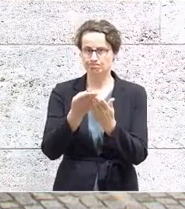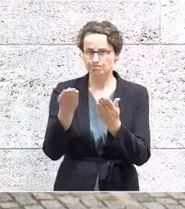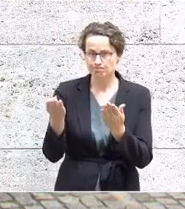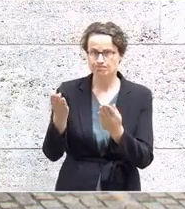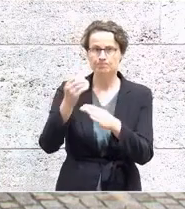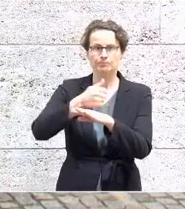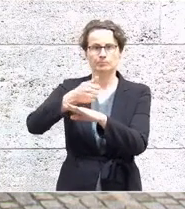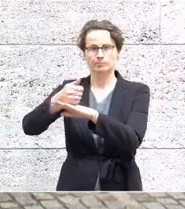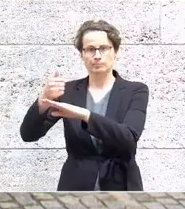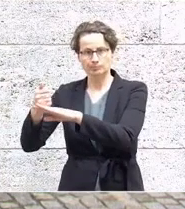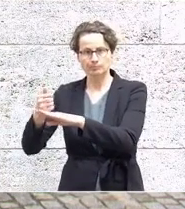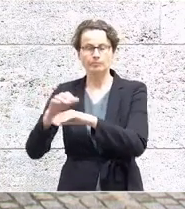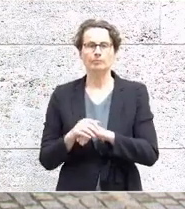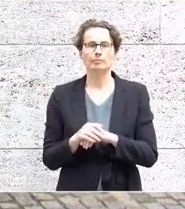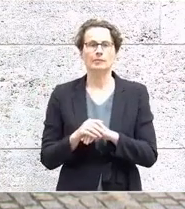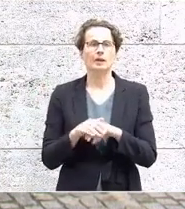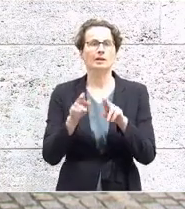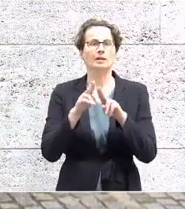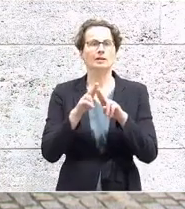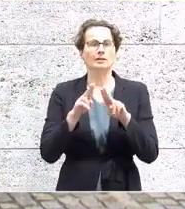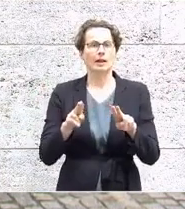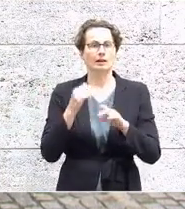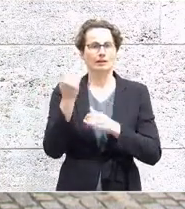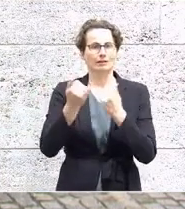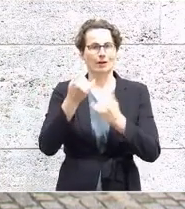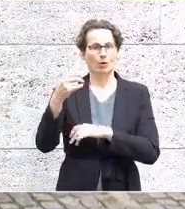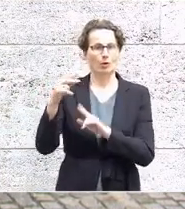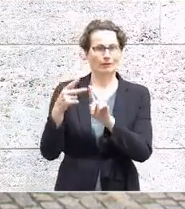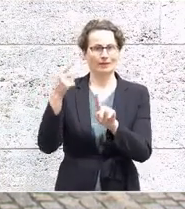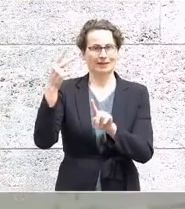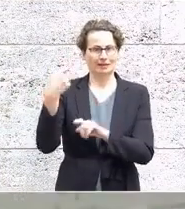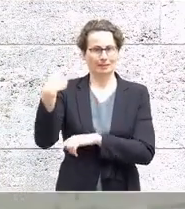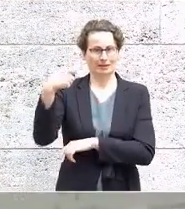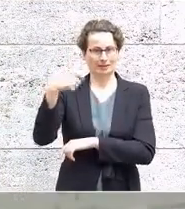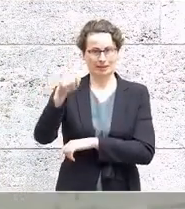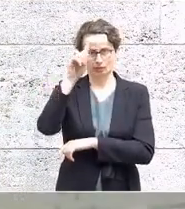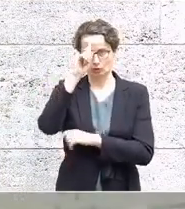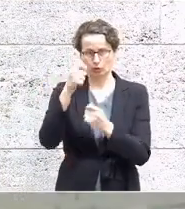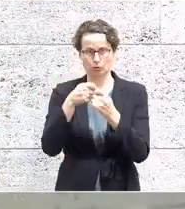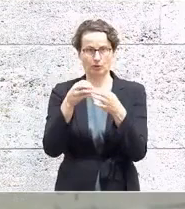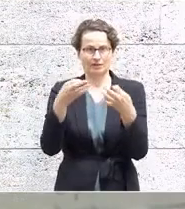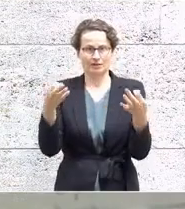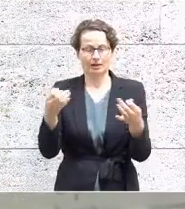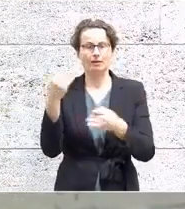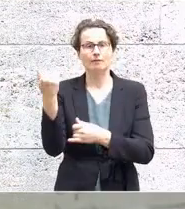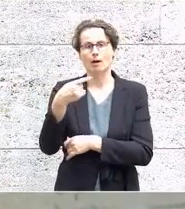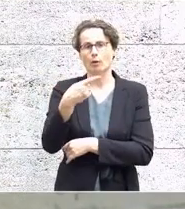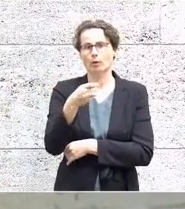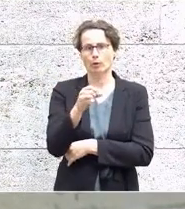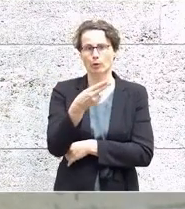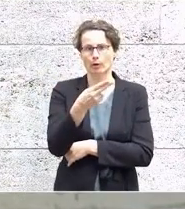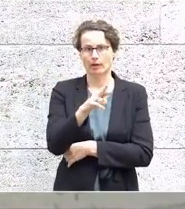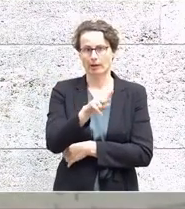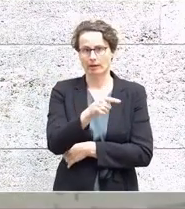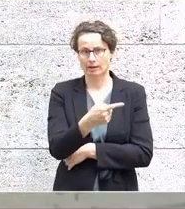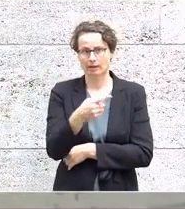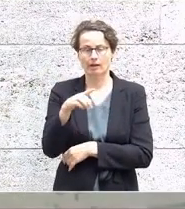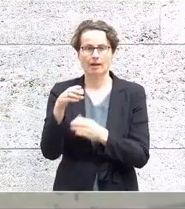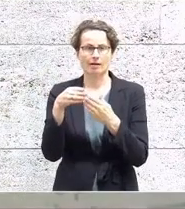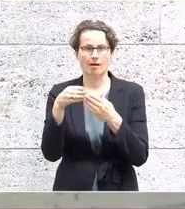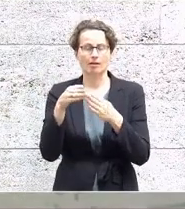Exzellenzen, sehr geehrte Frau Vizepräsidentin des Deutschen Bundestages, Katrin Göring-Eckardt und Frau